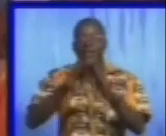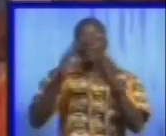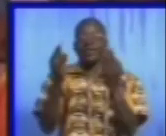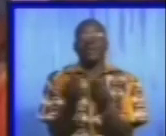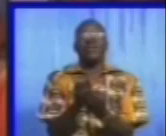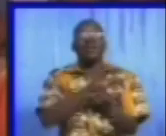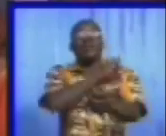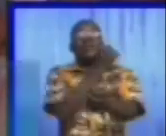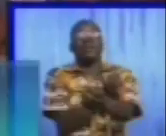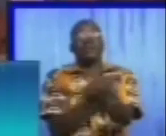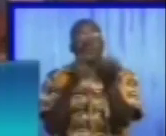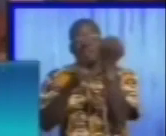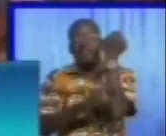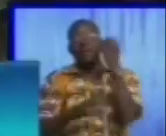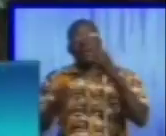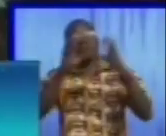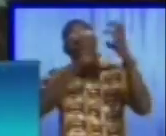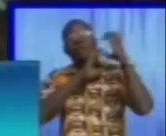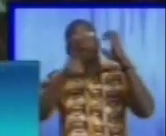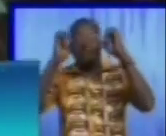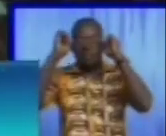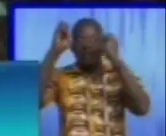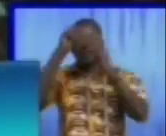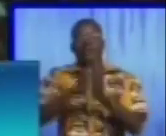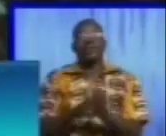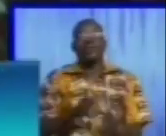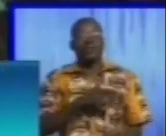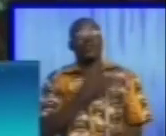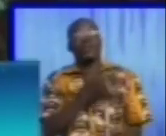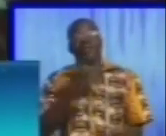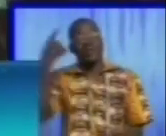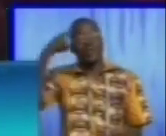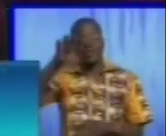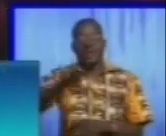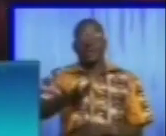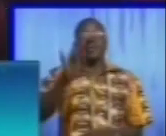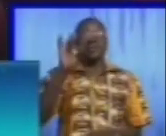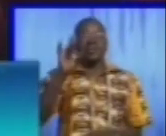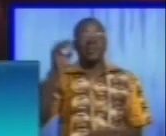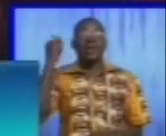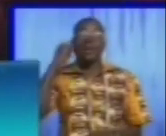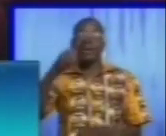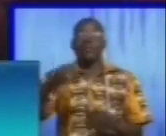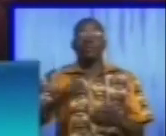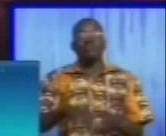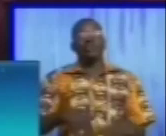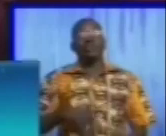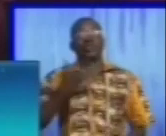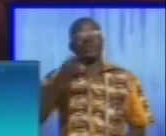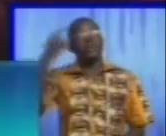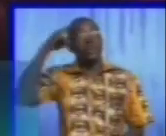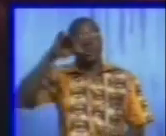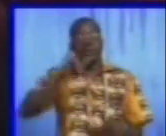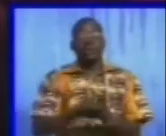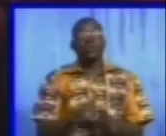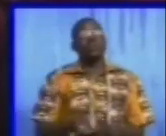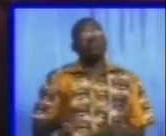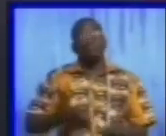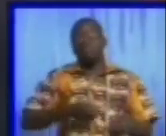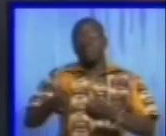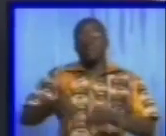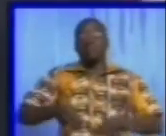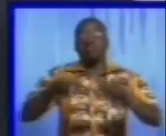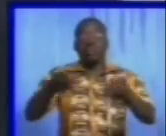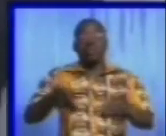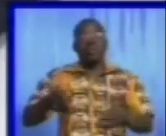régionales en charge de l'éducation se sont réjouies de la réalisation. Elles ont par ailleurs souhaité que ce geste inspire aussi